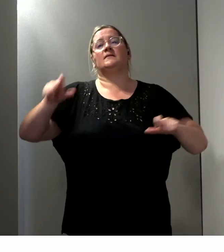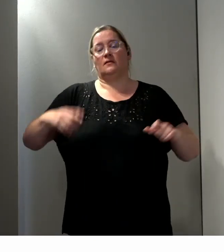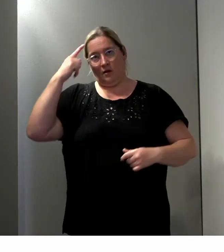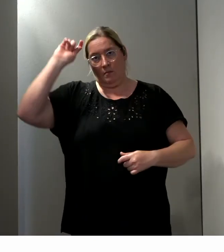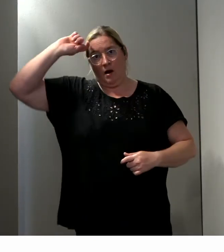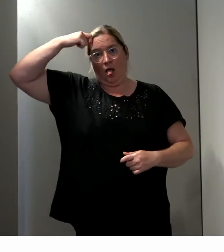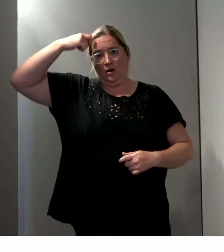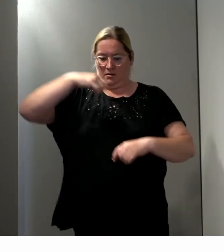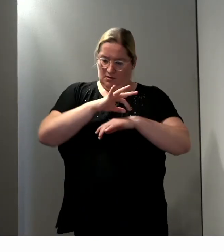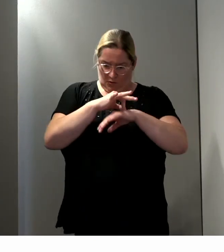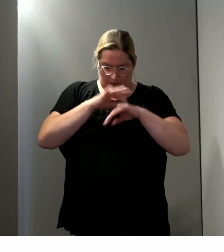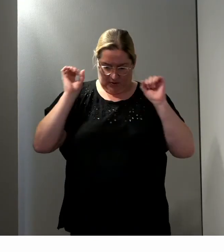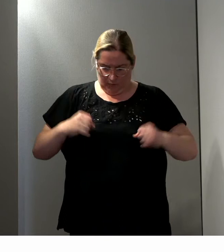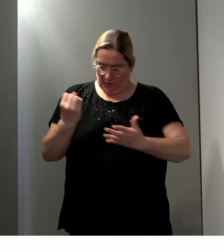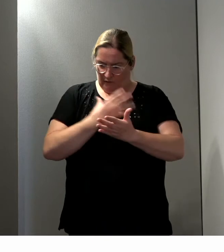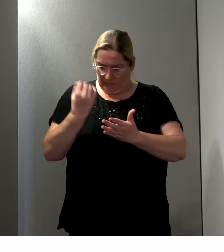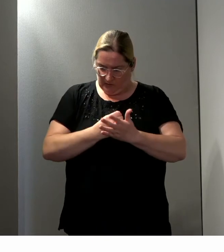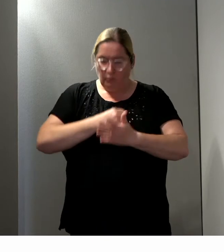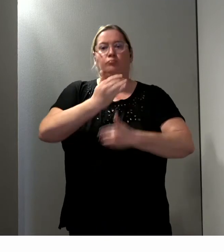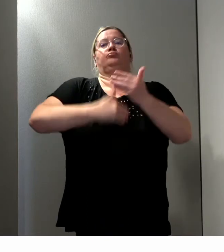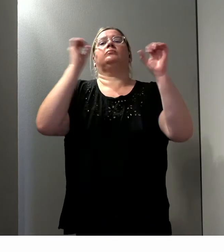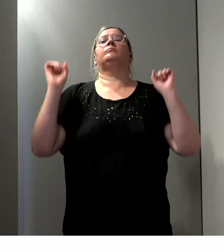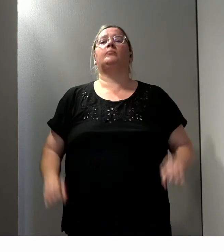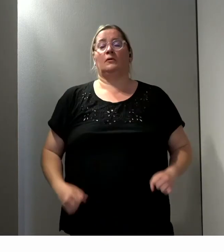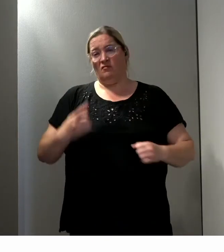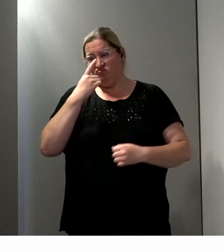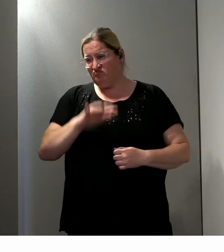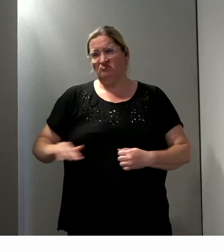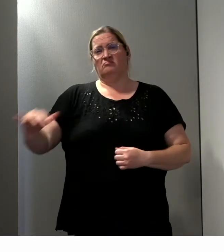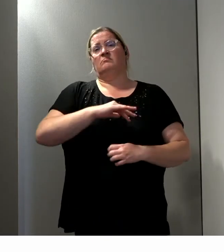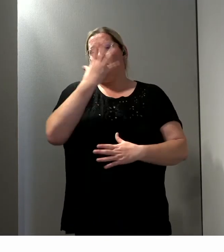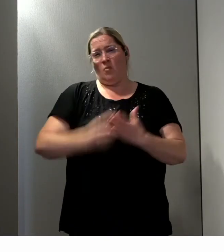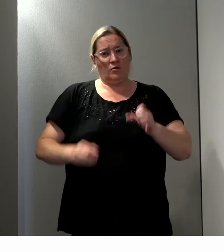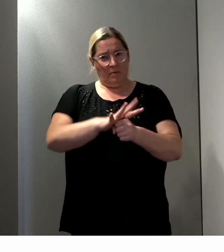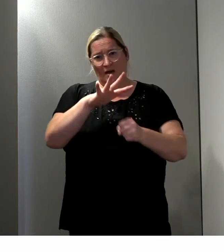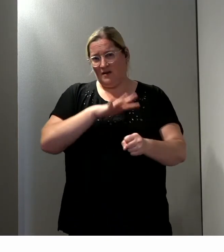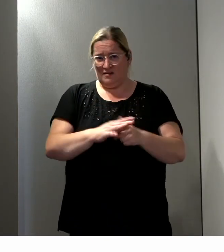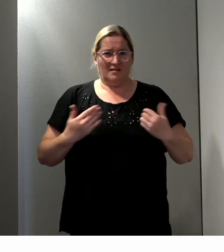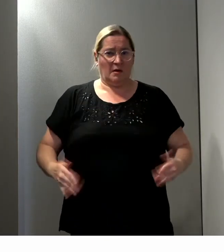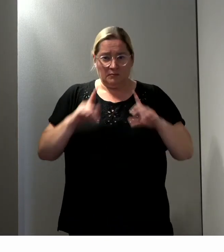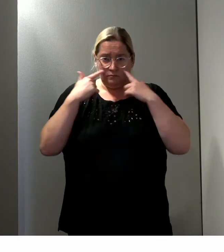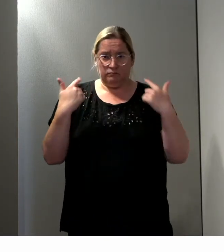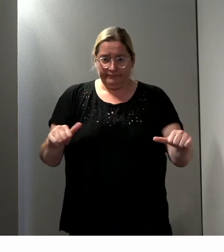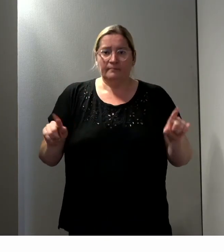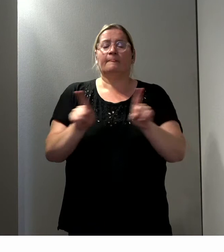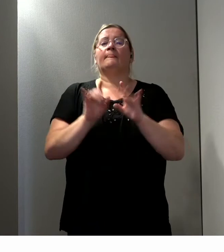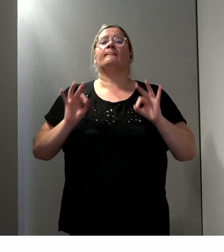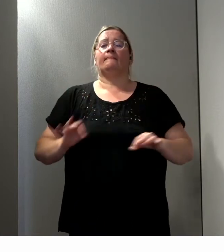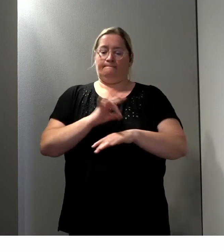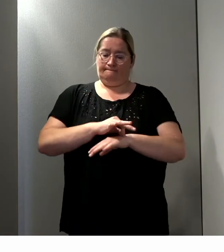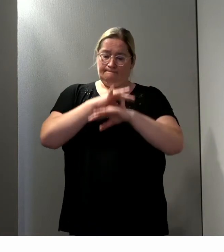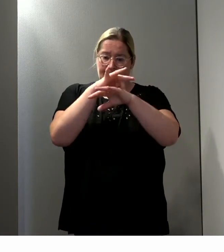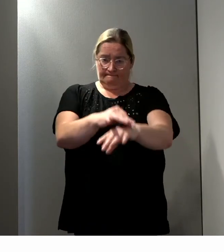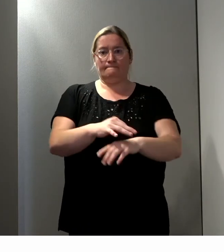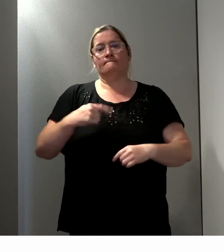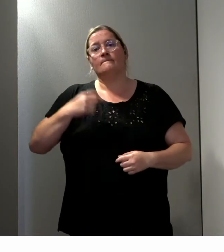le déclic d'accompagnement, d'information dont ils avaient besoin et qui manque encore beaucoup aujourd'hui. Et concernant les accompagnements,